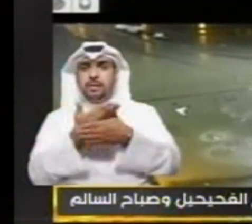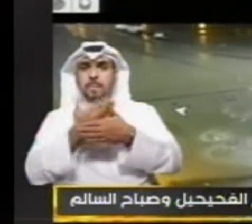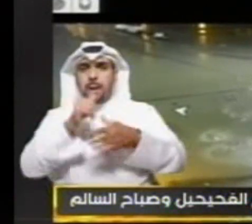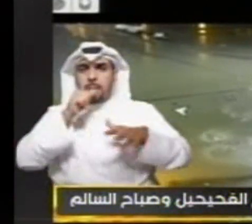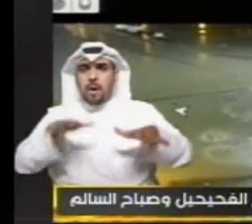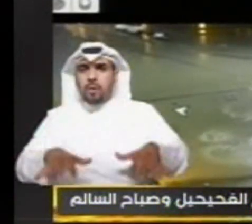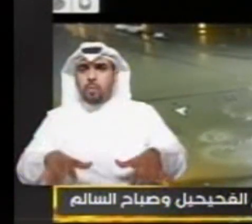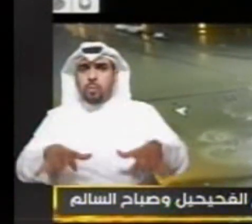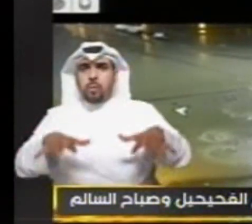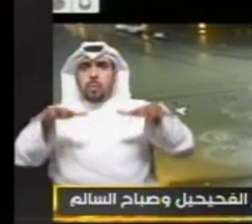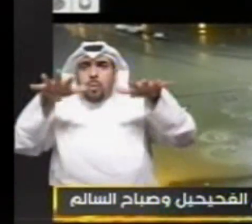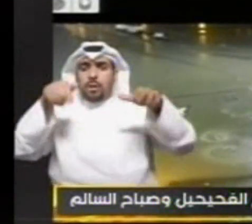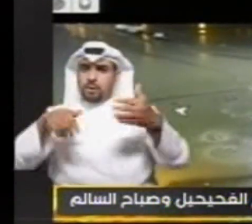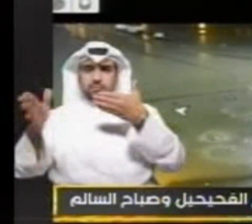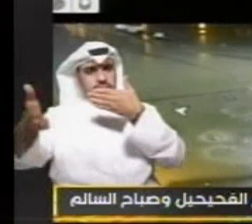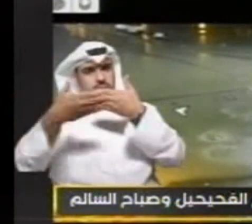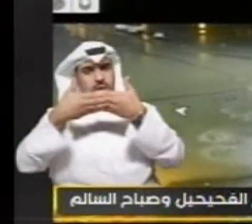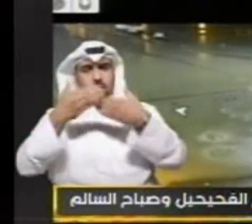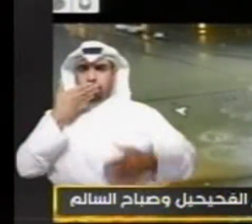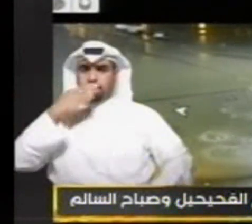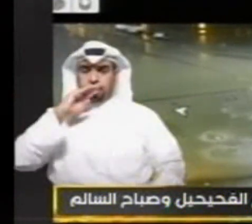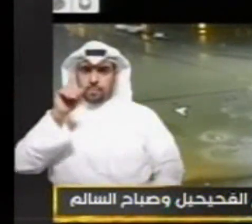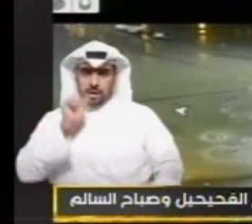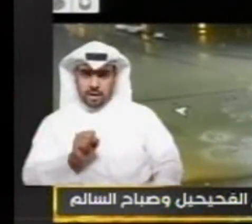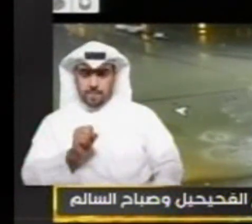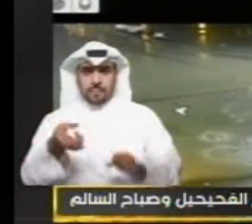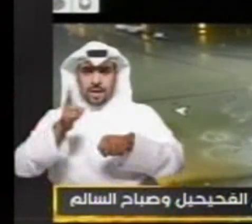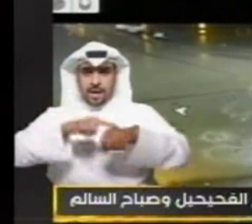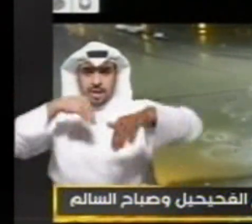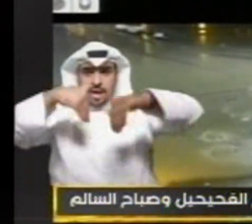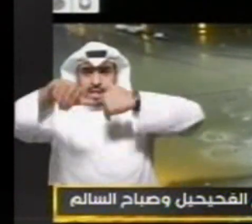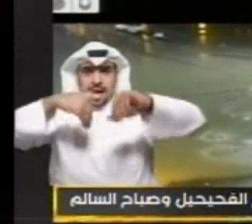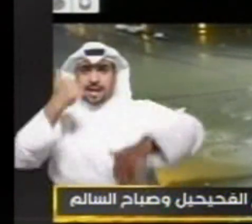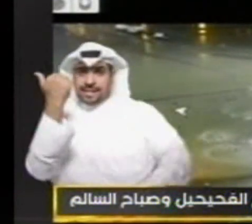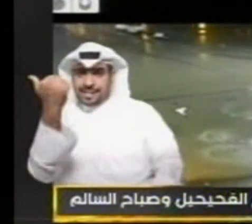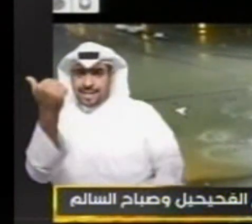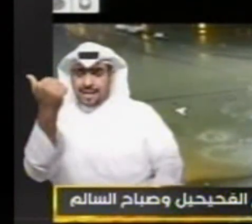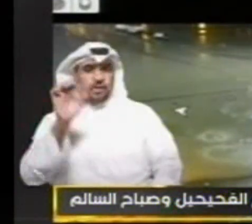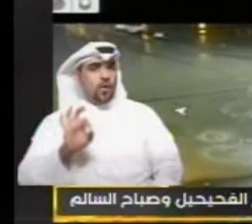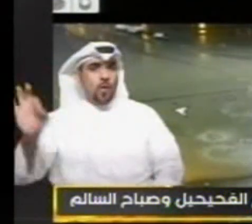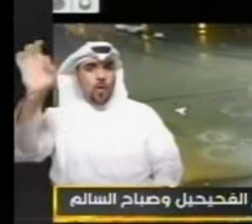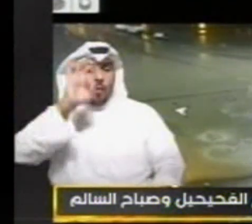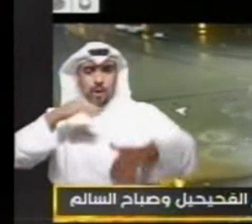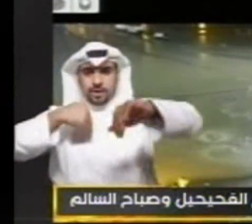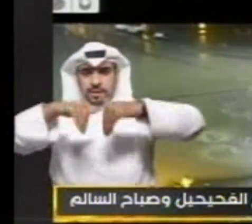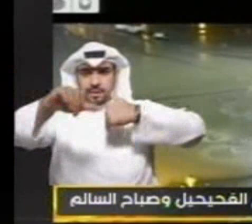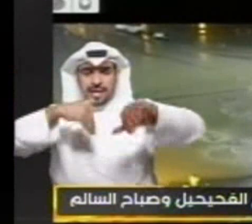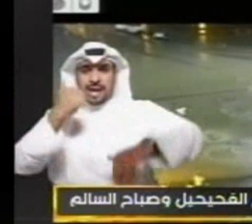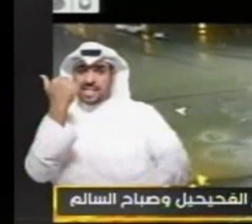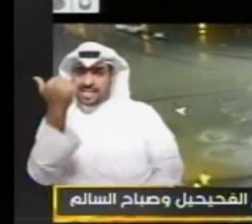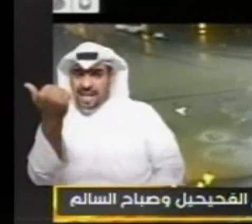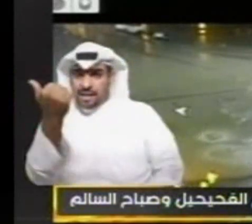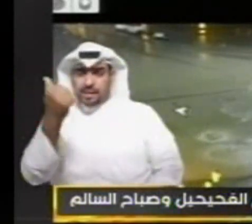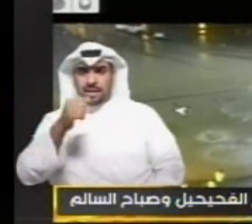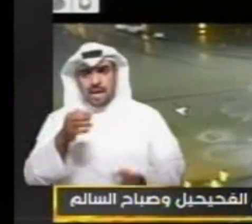المياه. ايضا بالنسبه للدائر السادس مقابل الاستاذ جابر بالاتجاهين، الان تم اغلاق الدائر السادس